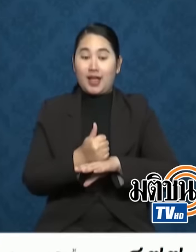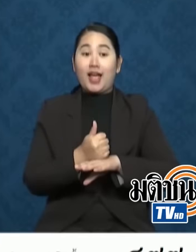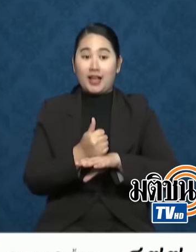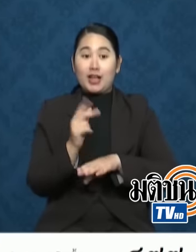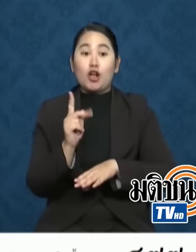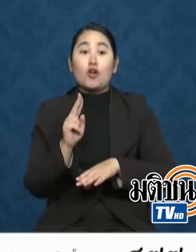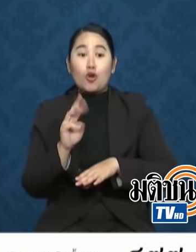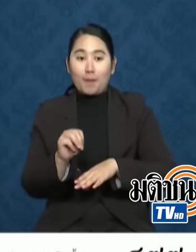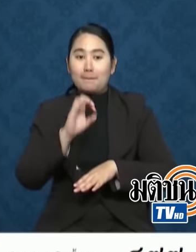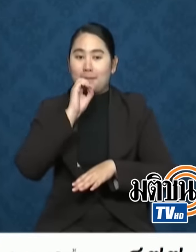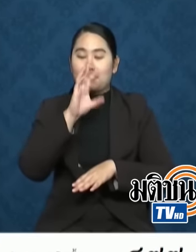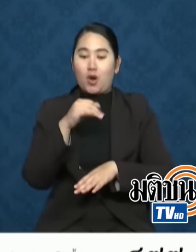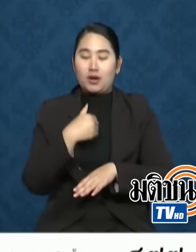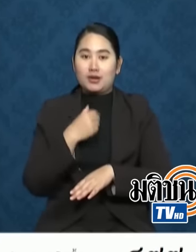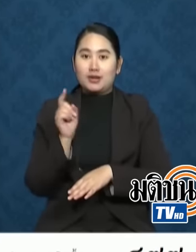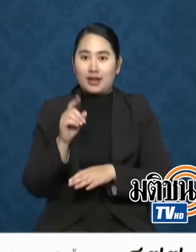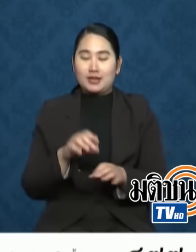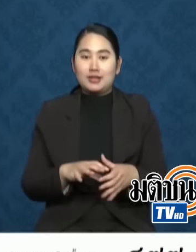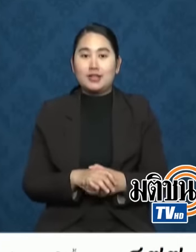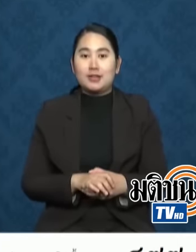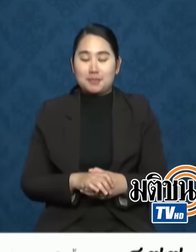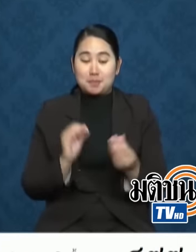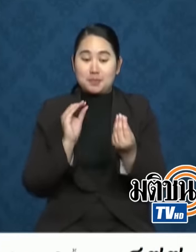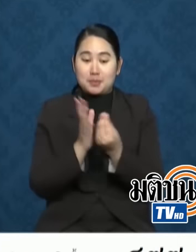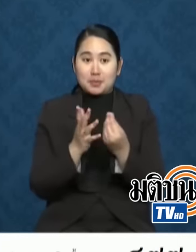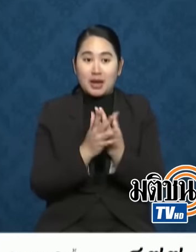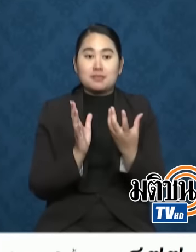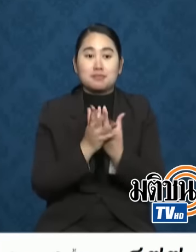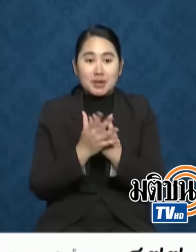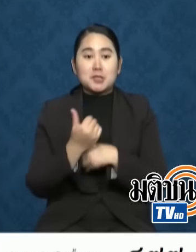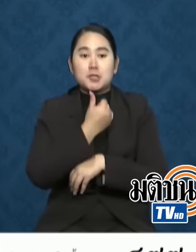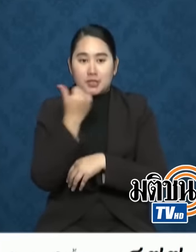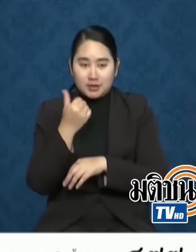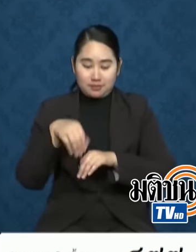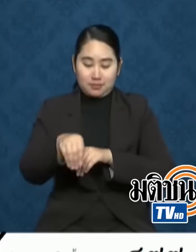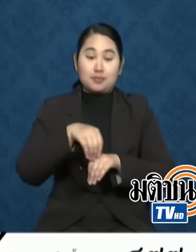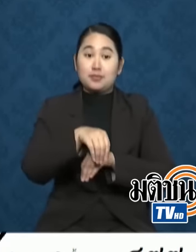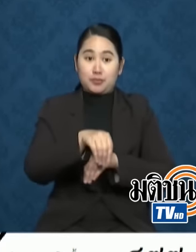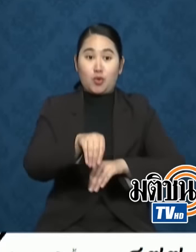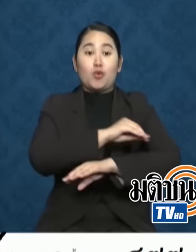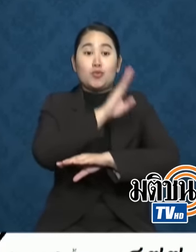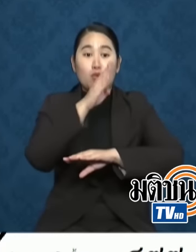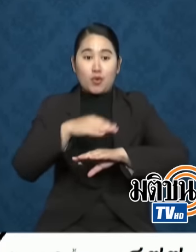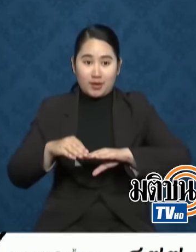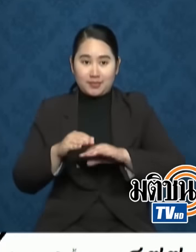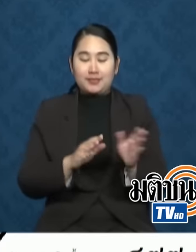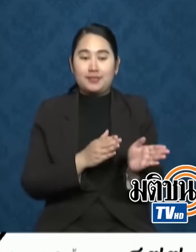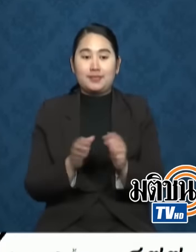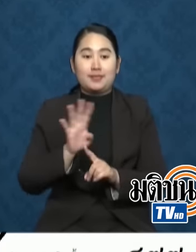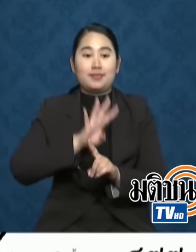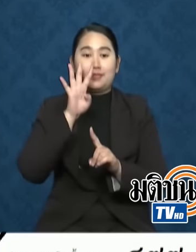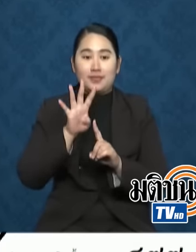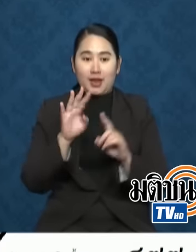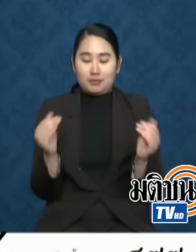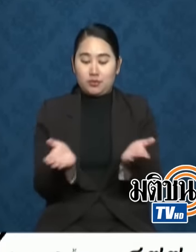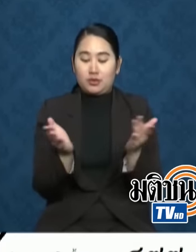ไว้เลยนั่นก็คือเรื่องของการปลูกพืชทดแทนข้าวโพดอาหารสัตว์ในพื้นที่สูงประเด็นที่4ครับเราต้อง